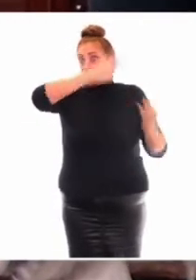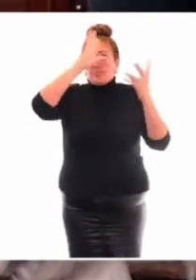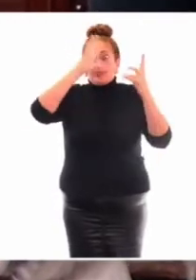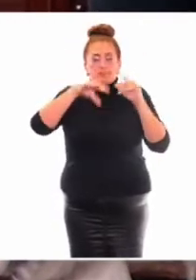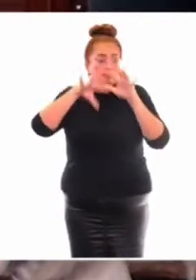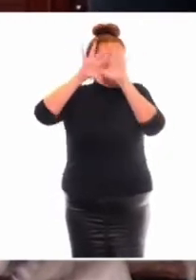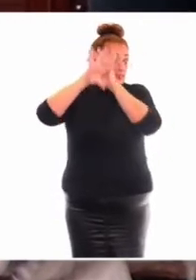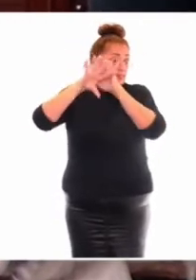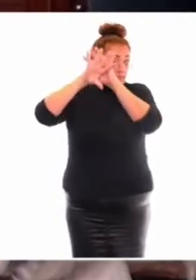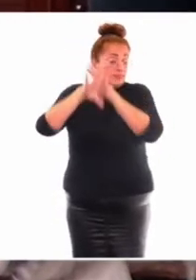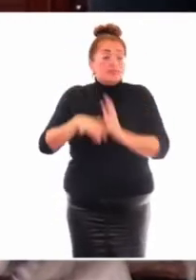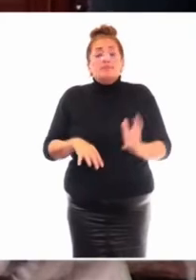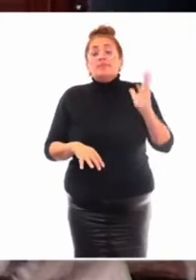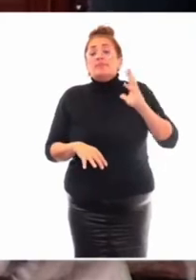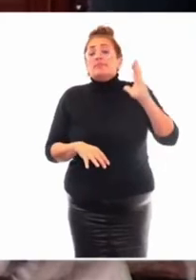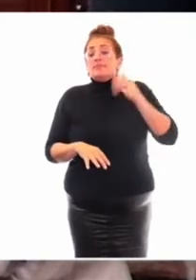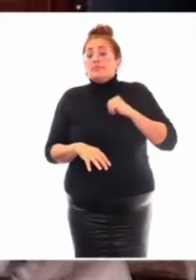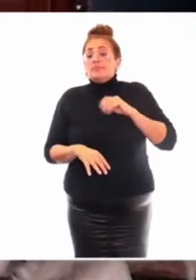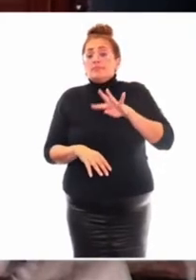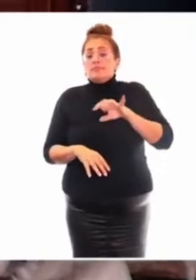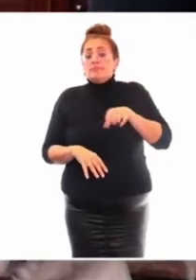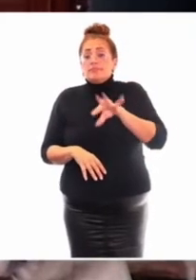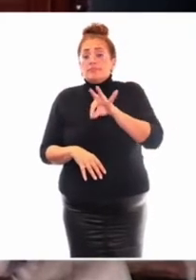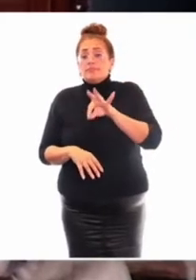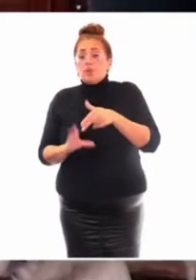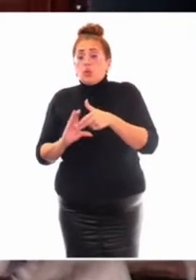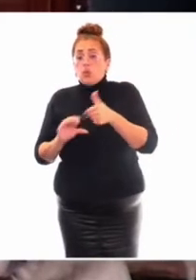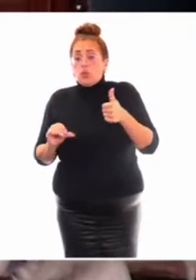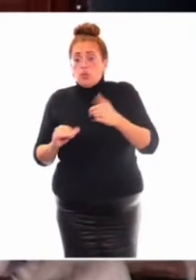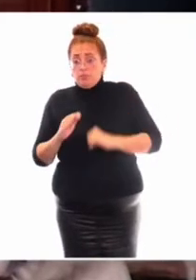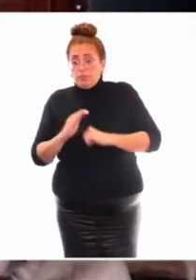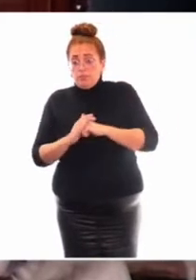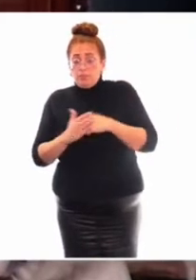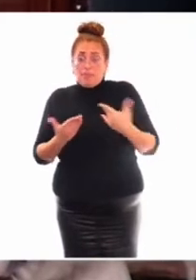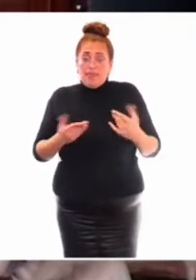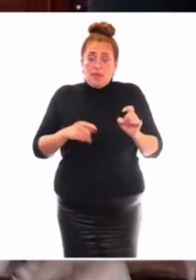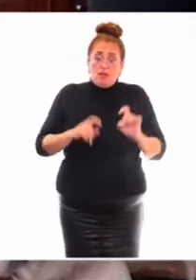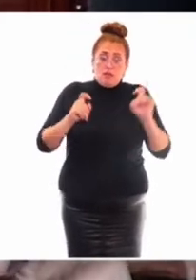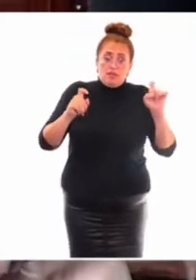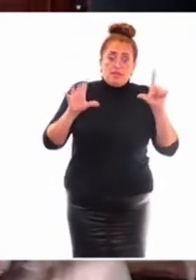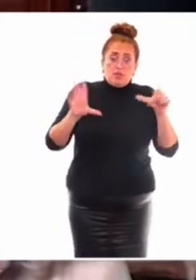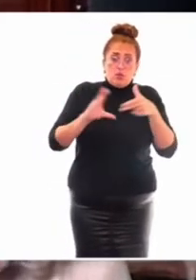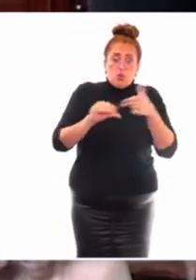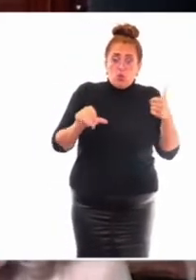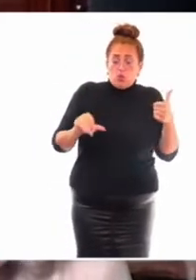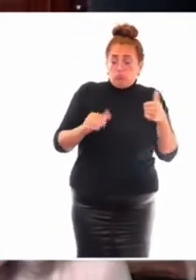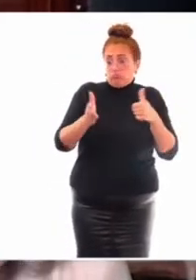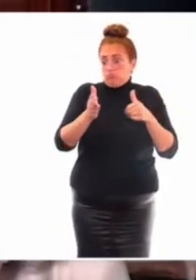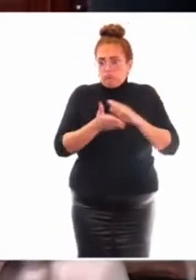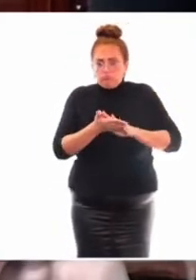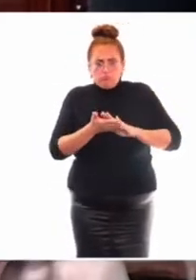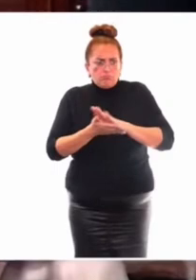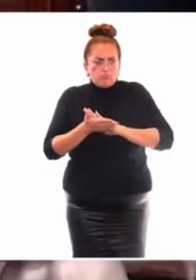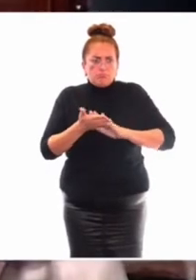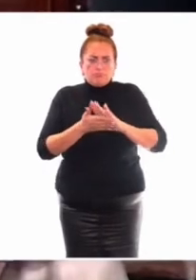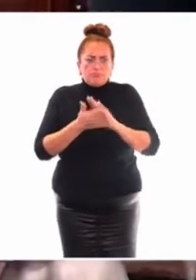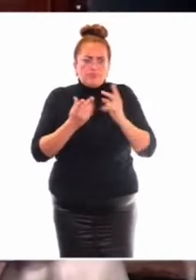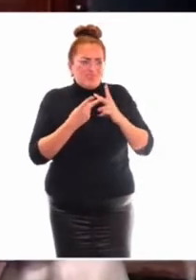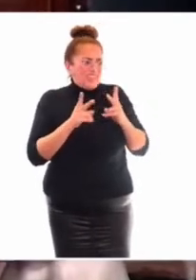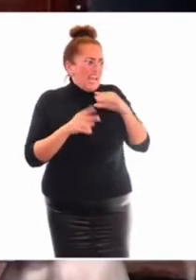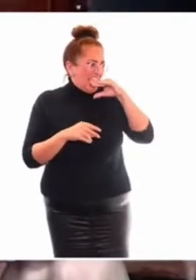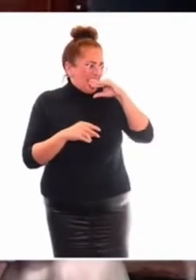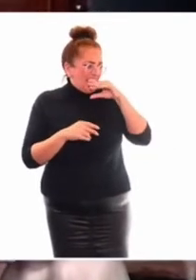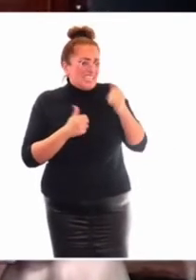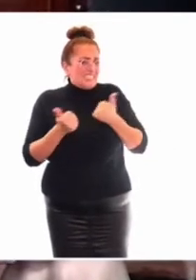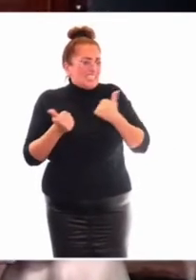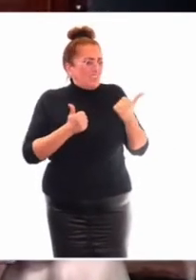maximal, avant, à près de 4,50 € est passé aujourd'hui à près de 7 € pour une ville voisine qui a le même restaurant, le même service que nous, qui